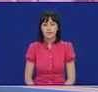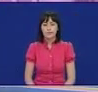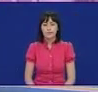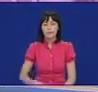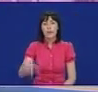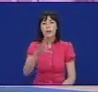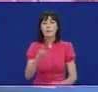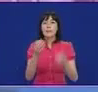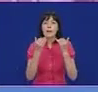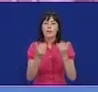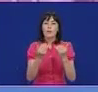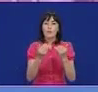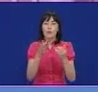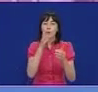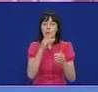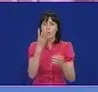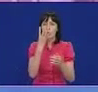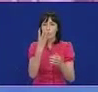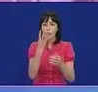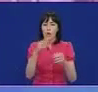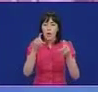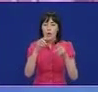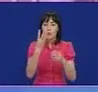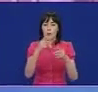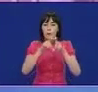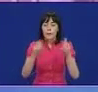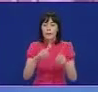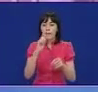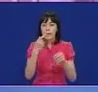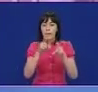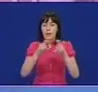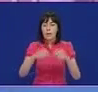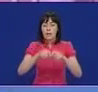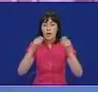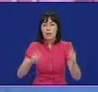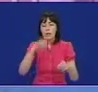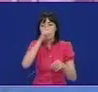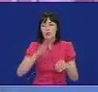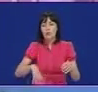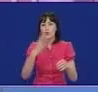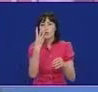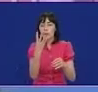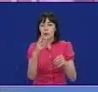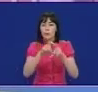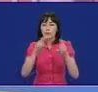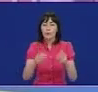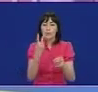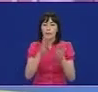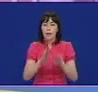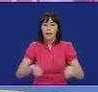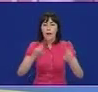Ауданымызда бүгінгі таңда 3 мектеп, 1 балабақша ашылып жатыр. Жылдың соңында және 4 мектеп, 2 балабақша беріледі. Ол деген